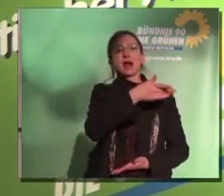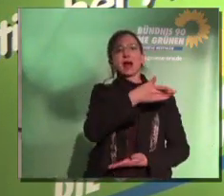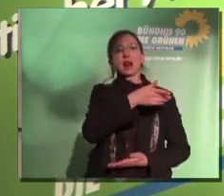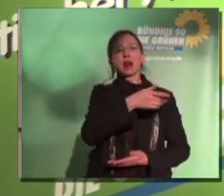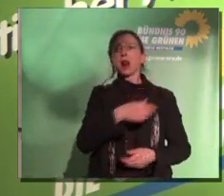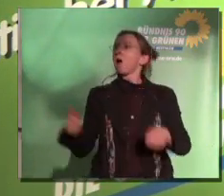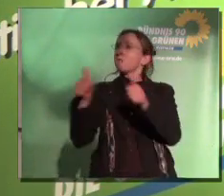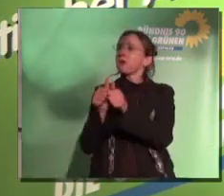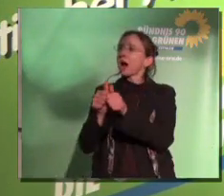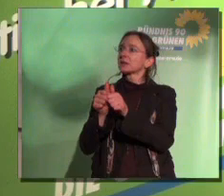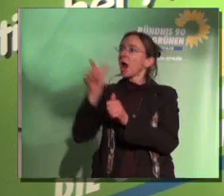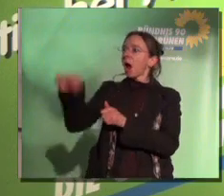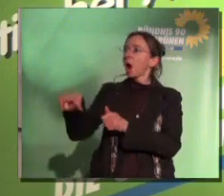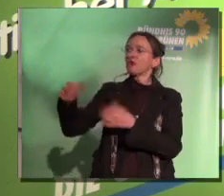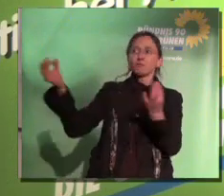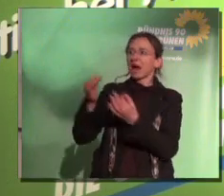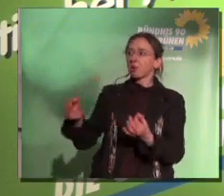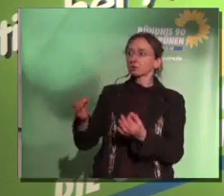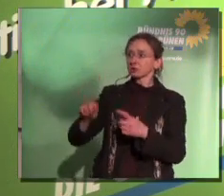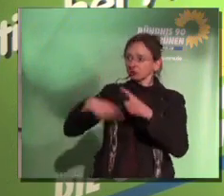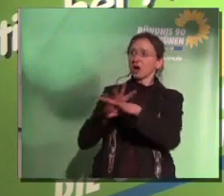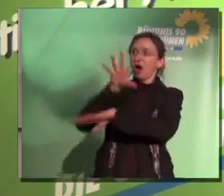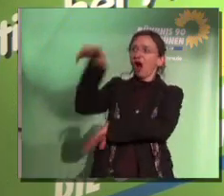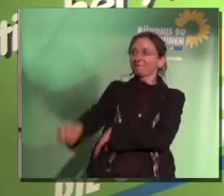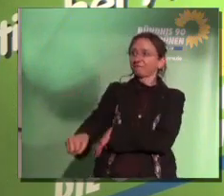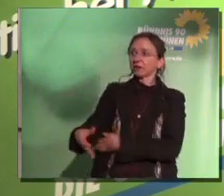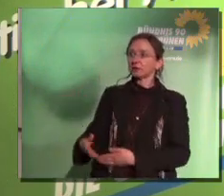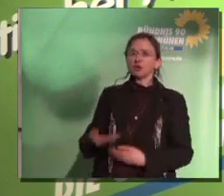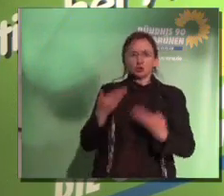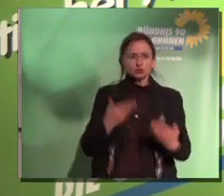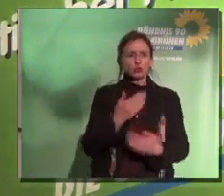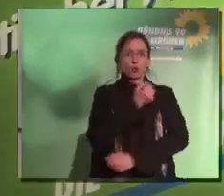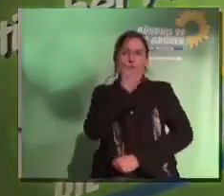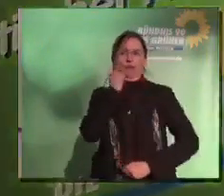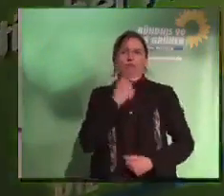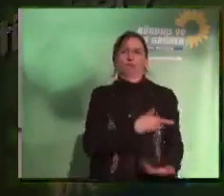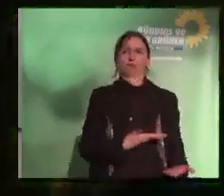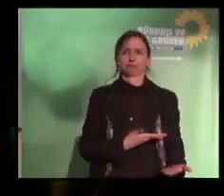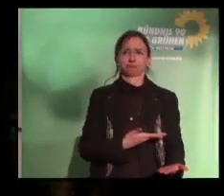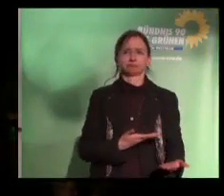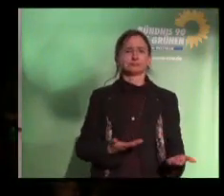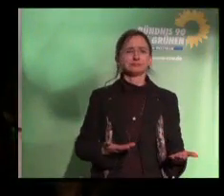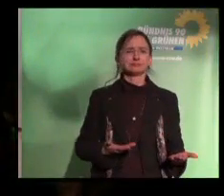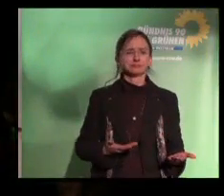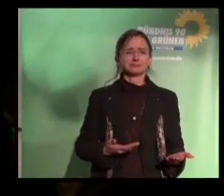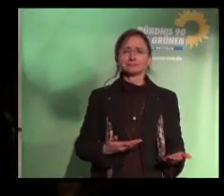Partner nichts mehr übrig. Und das finde ich fies. Ich finde, das sollte sie nicht mit uns machen.